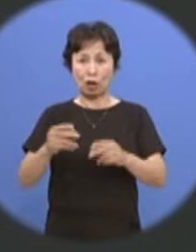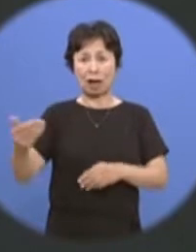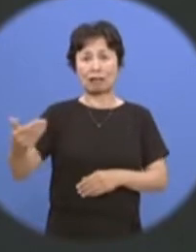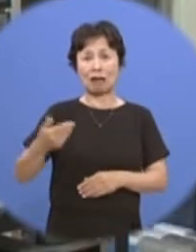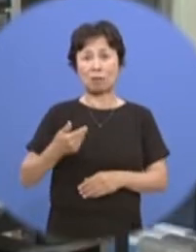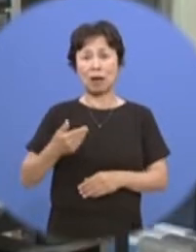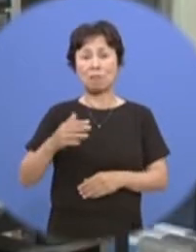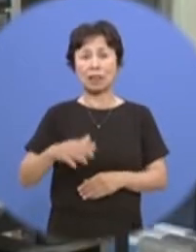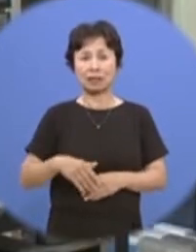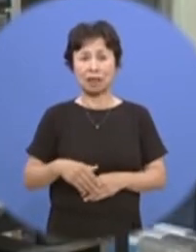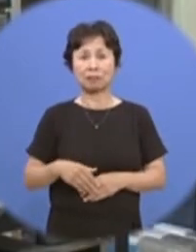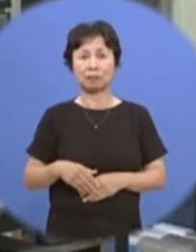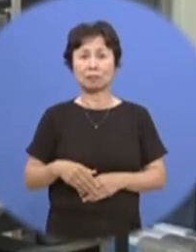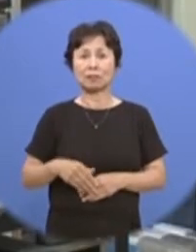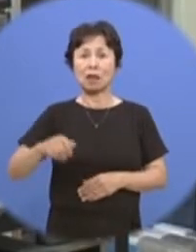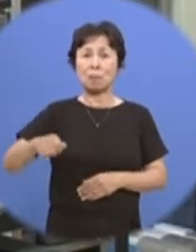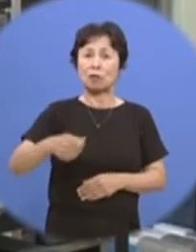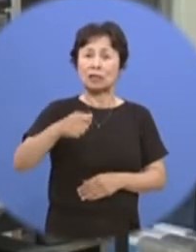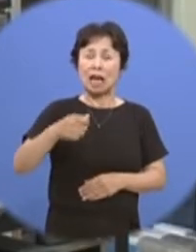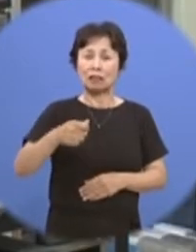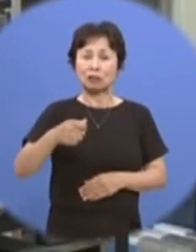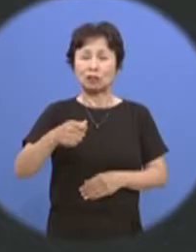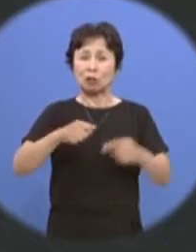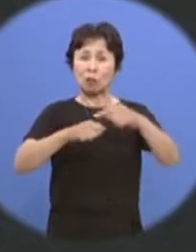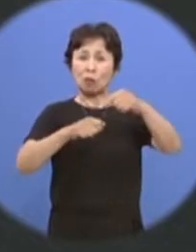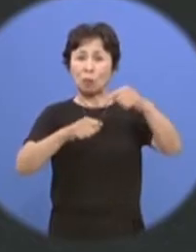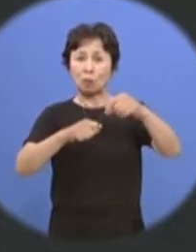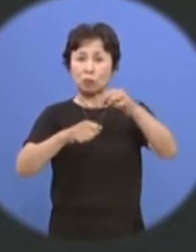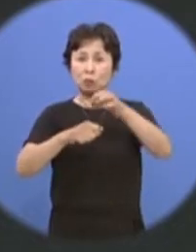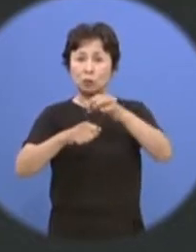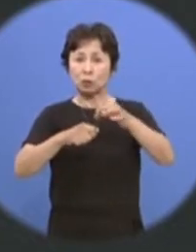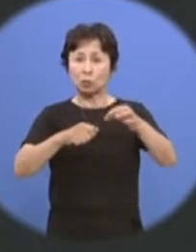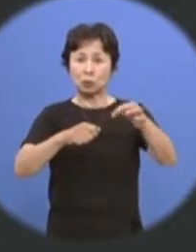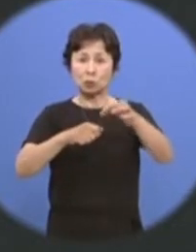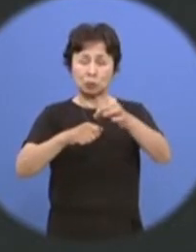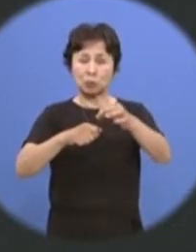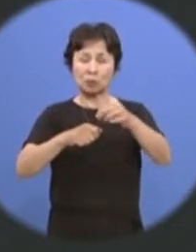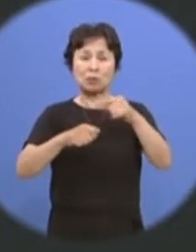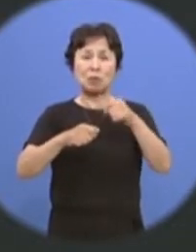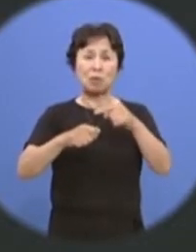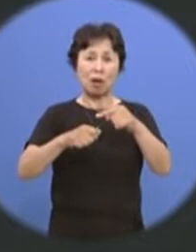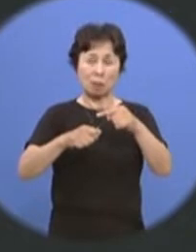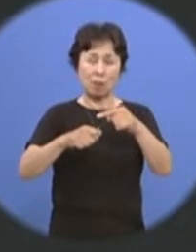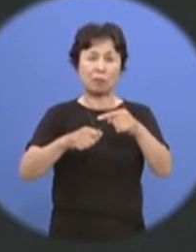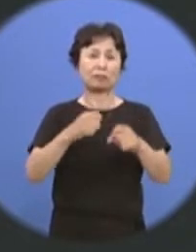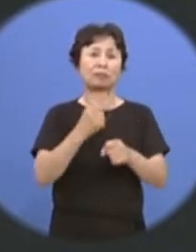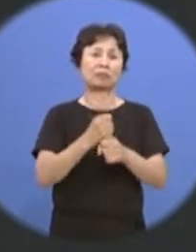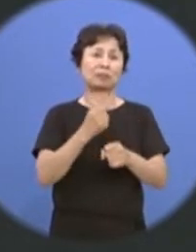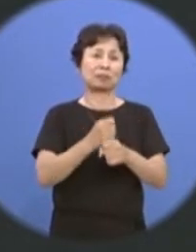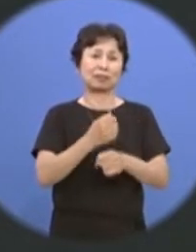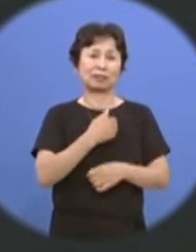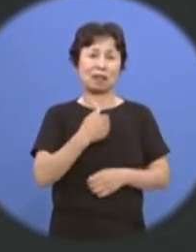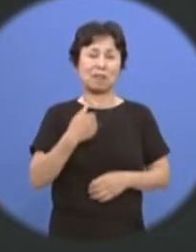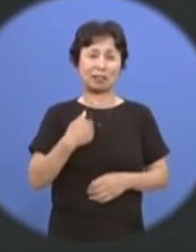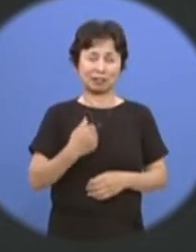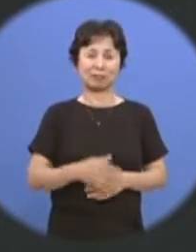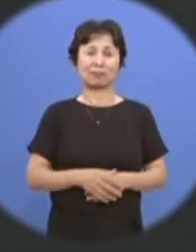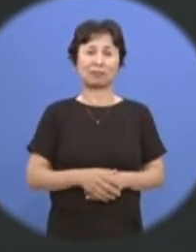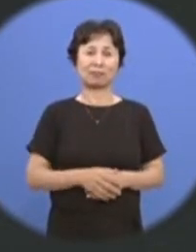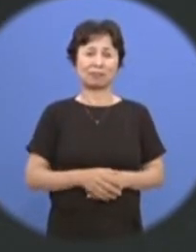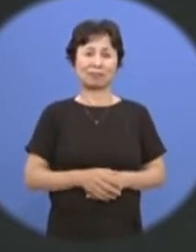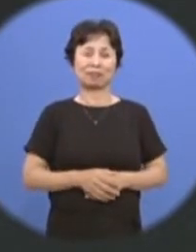であったりとか、こういう脂肪加工というんですけれども、米粒がこうつきにくいような形も詳細